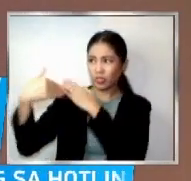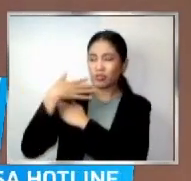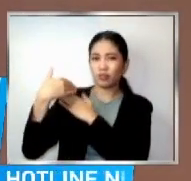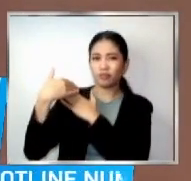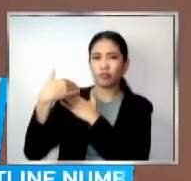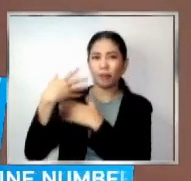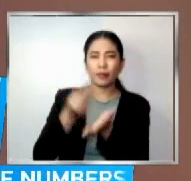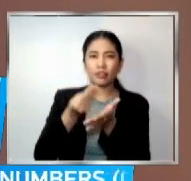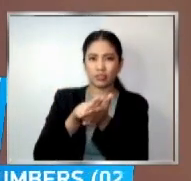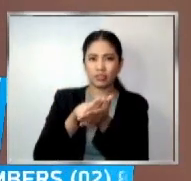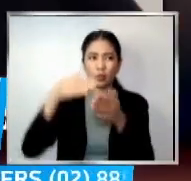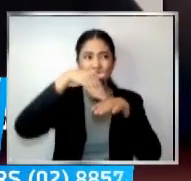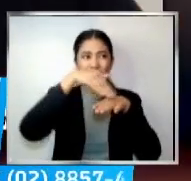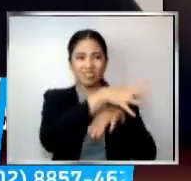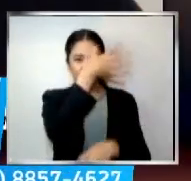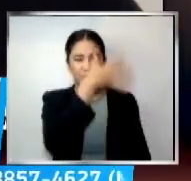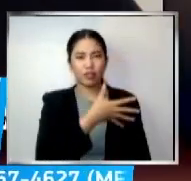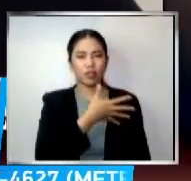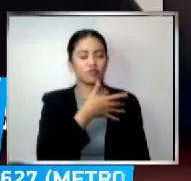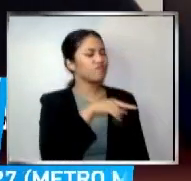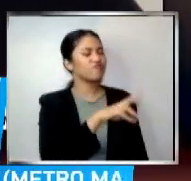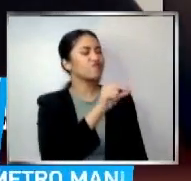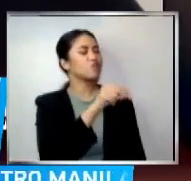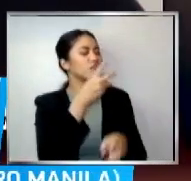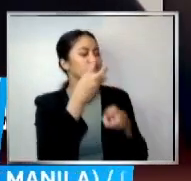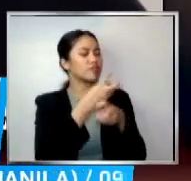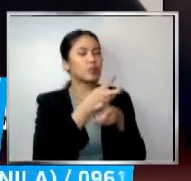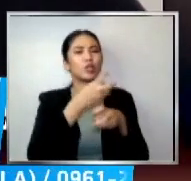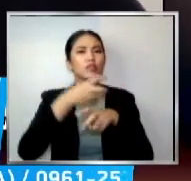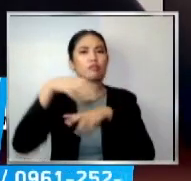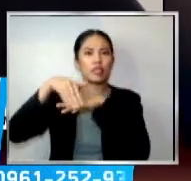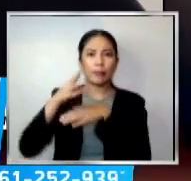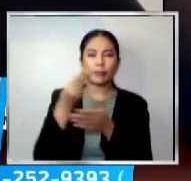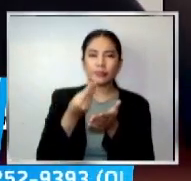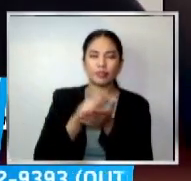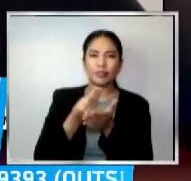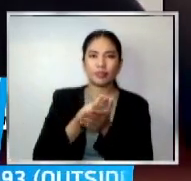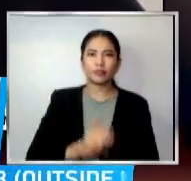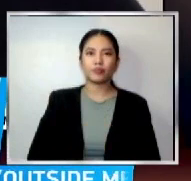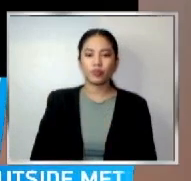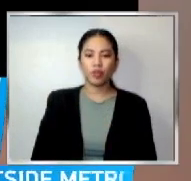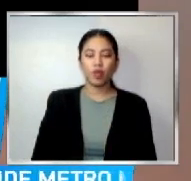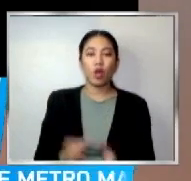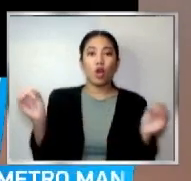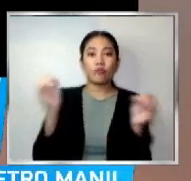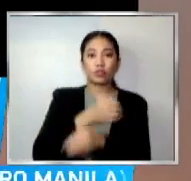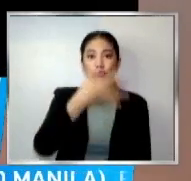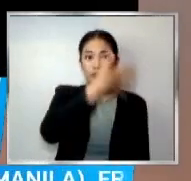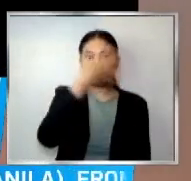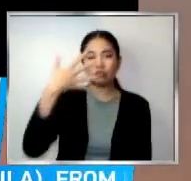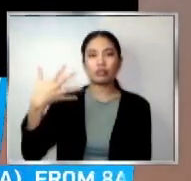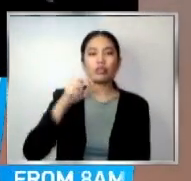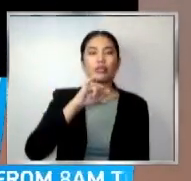ay mahirap magpadala ng pera. Sabi ng immigration officers at whistleblowers na sina Alice Sunchong at Dale Ignacio, meron daw nga mga menor